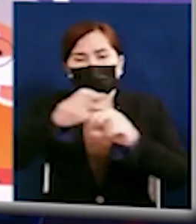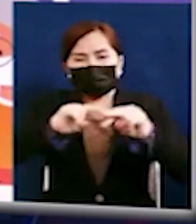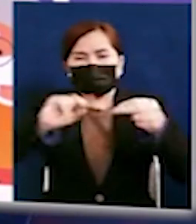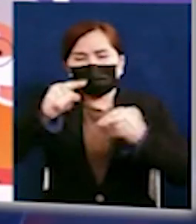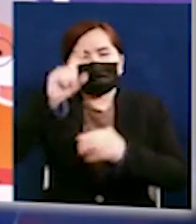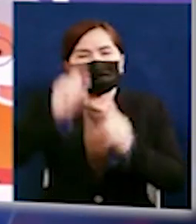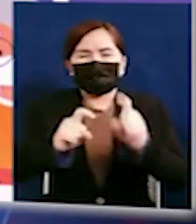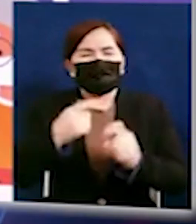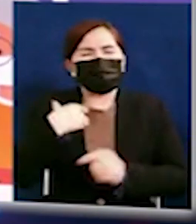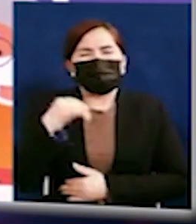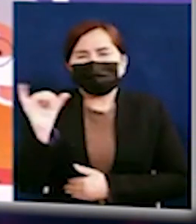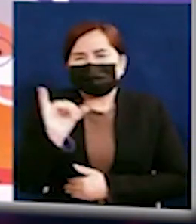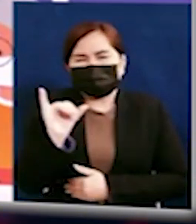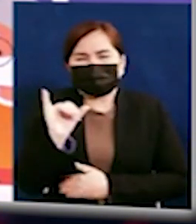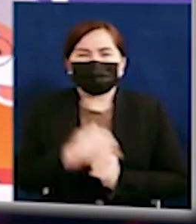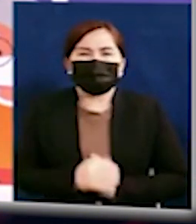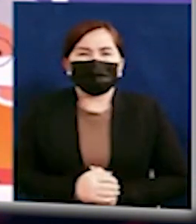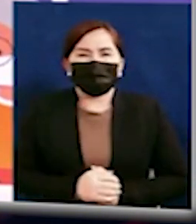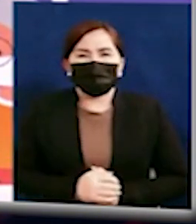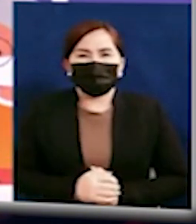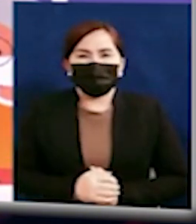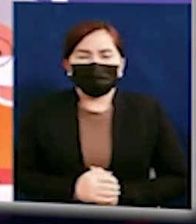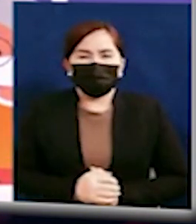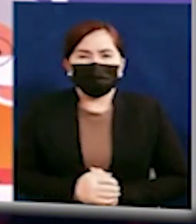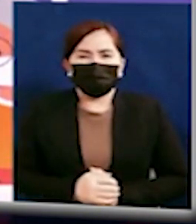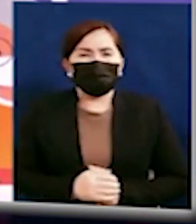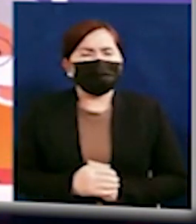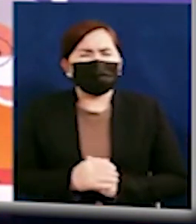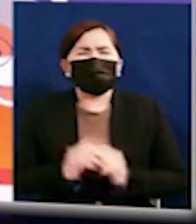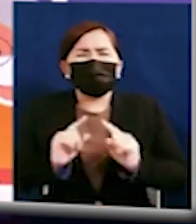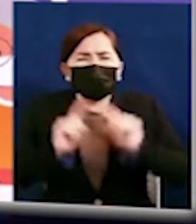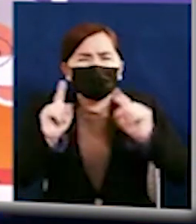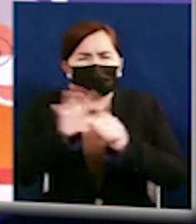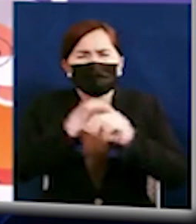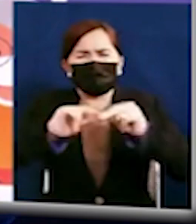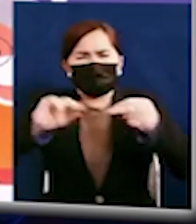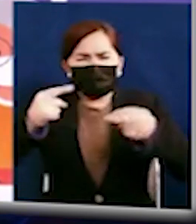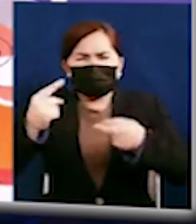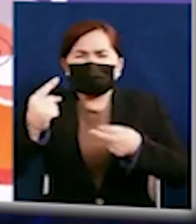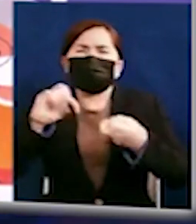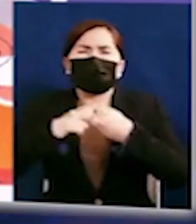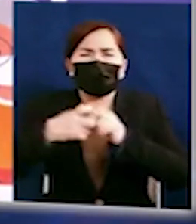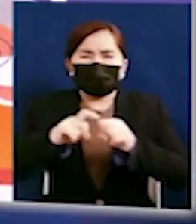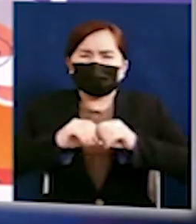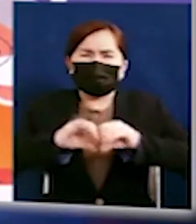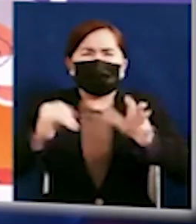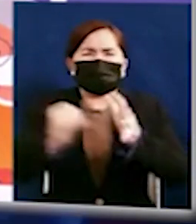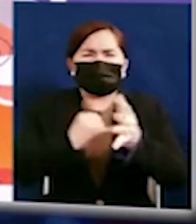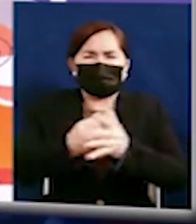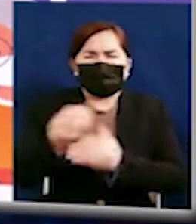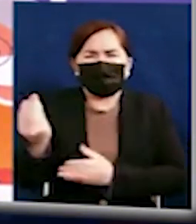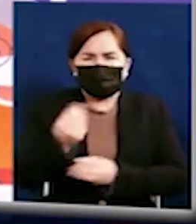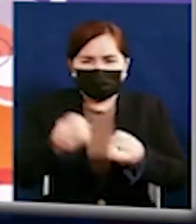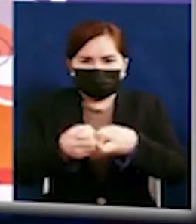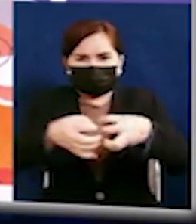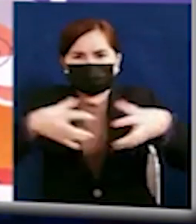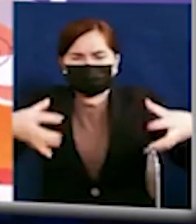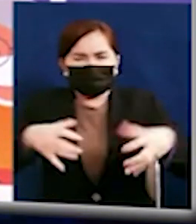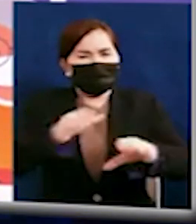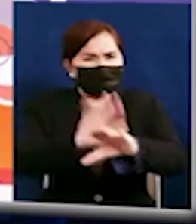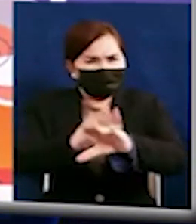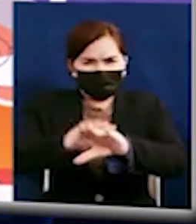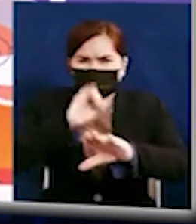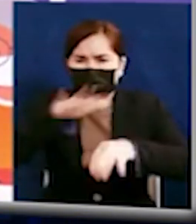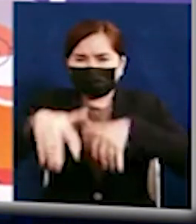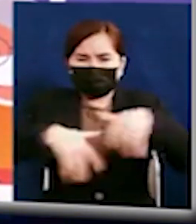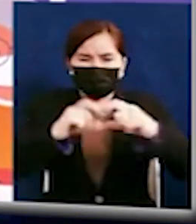ขอความร่วมมือจากทุกฝ่ายให้ปฏิบัติตามมาตรการป้องกันโควิดซึ่งไม่อย